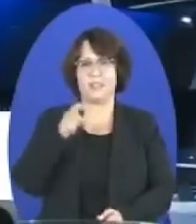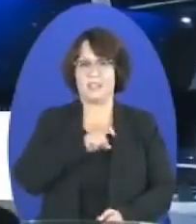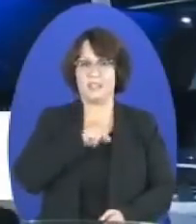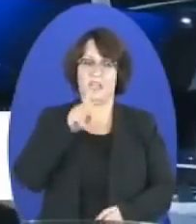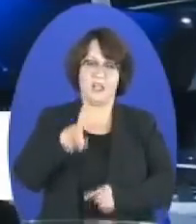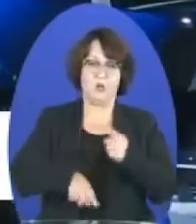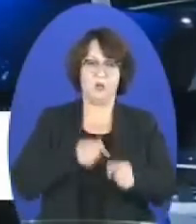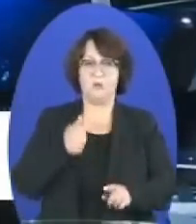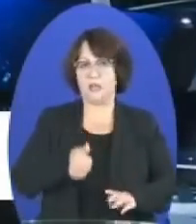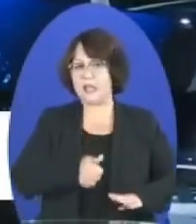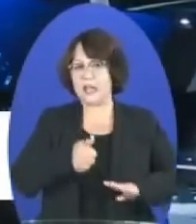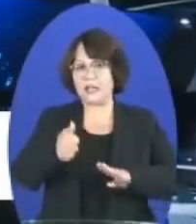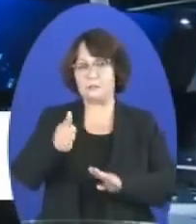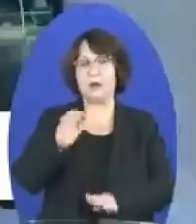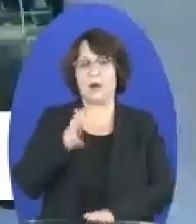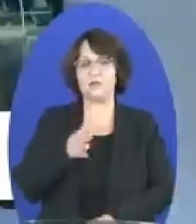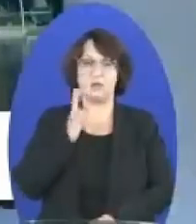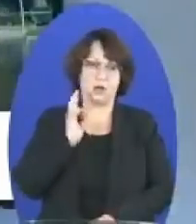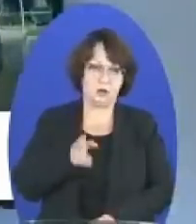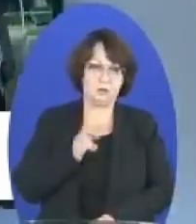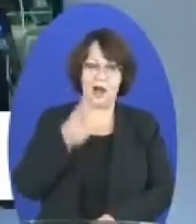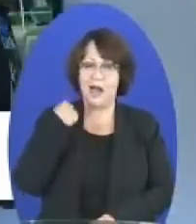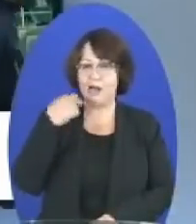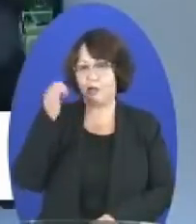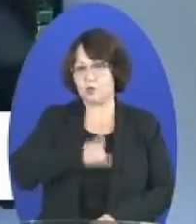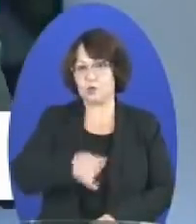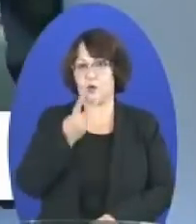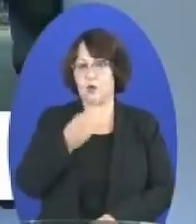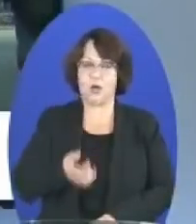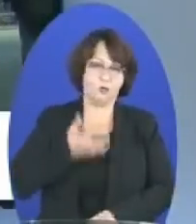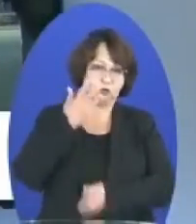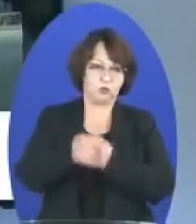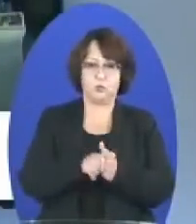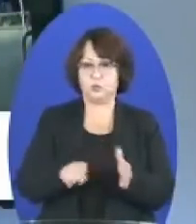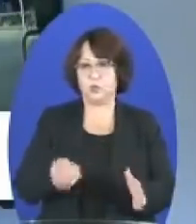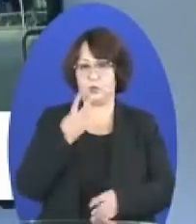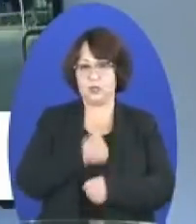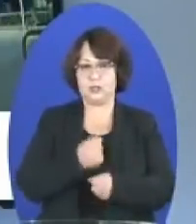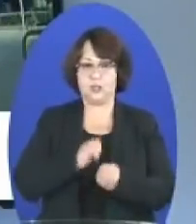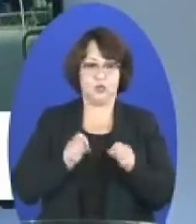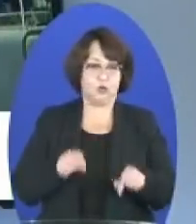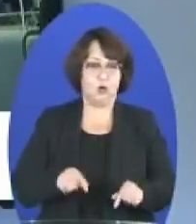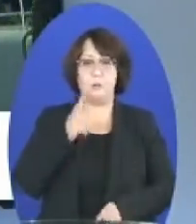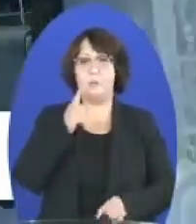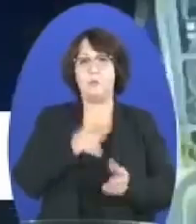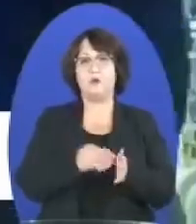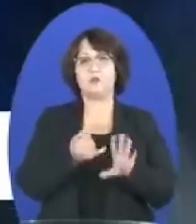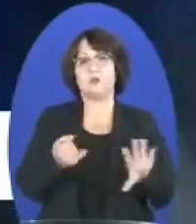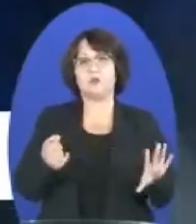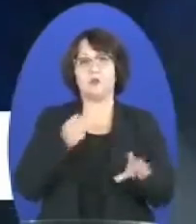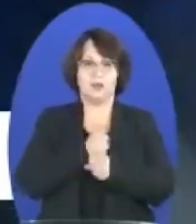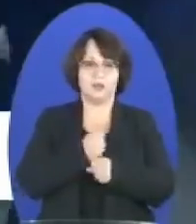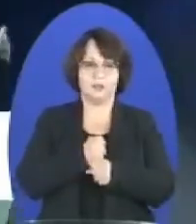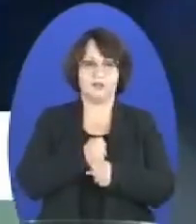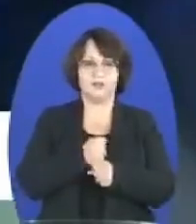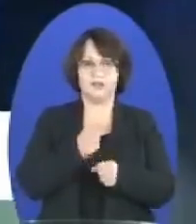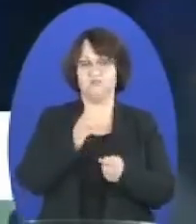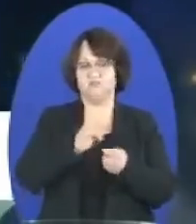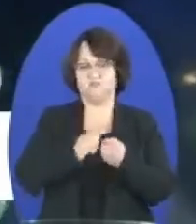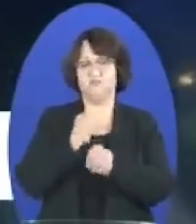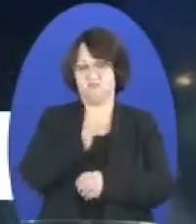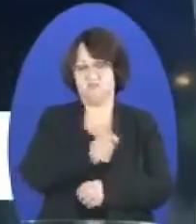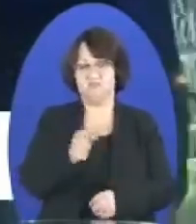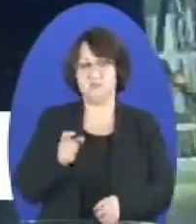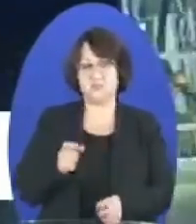давмгайлах төлөвтэй байгаа. Тус компани Британд 20 гаруй жил үйл ажиллагаа явуулж, өнөөдрийн байдлаар 1600 гаруй ажилтнтай болжээ. Тус